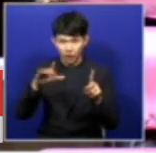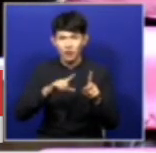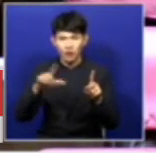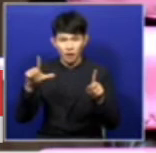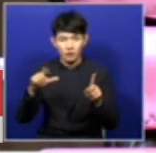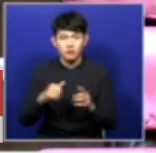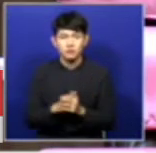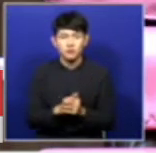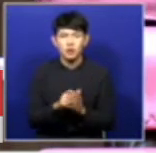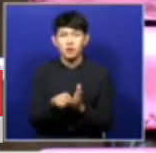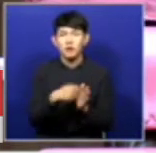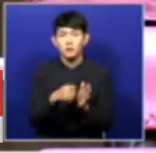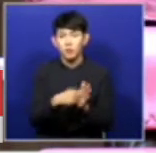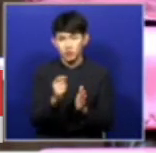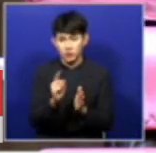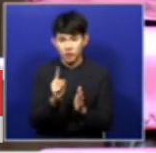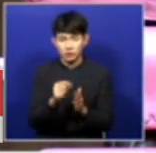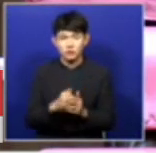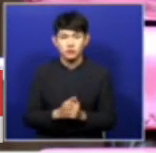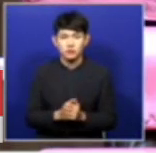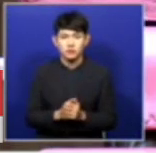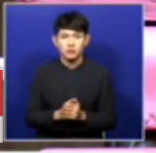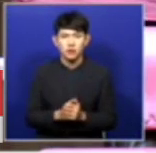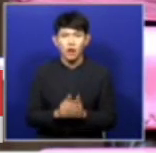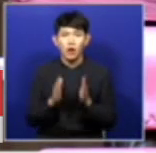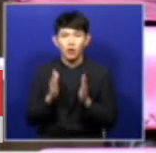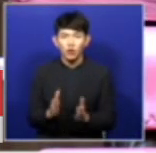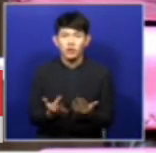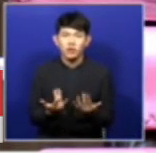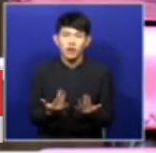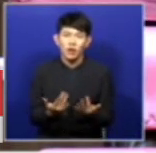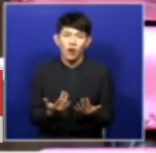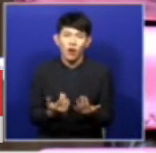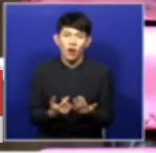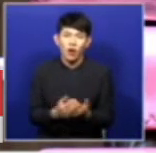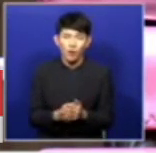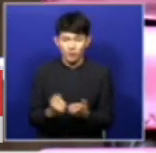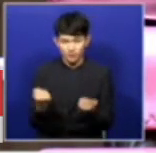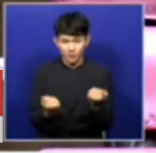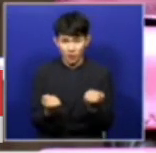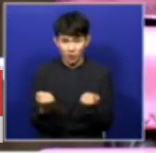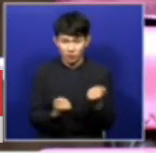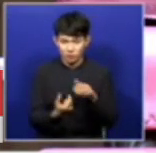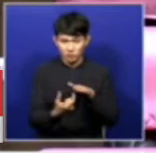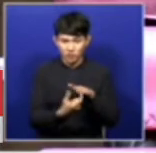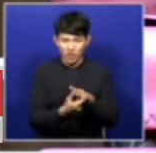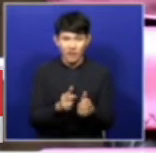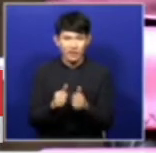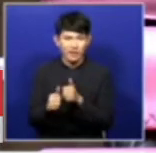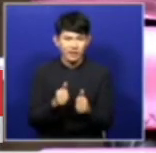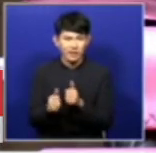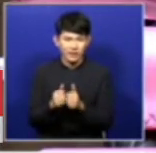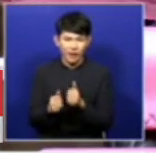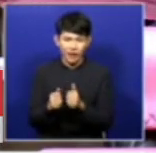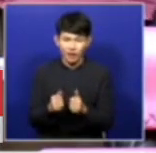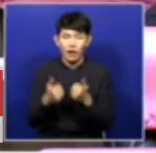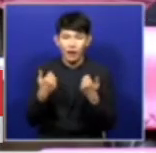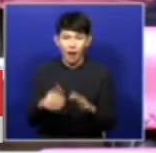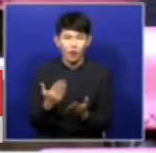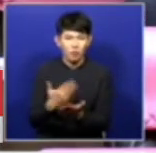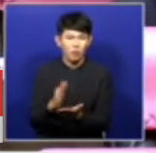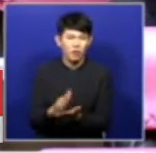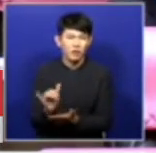อันนี้คือลูกหนี้ค้างประมูลเลขสวยรวมแล้ว